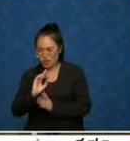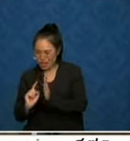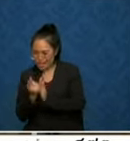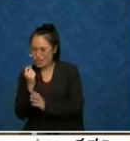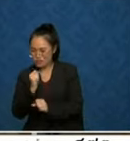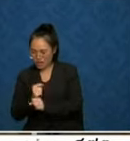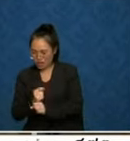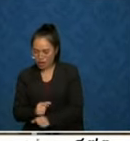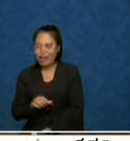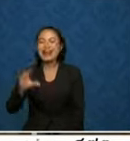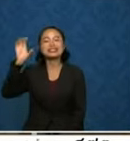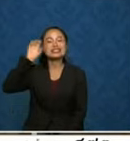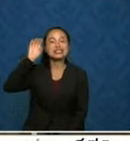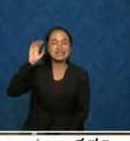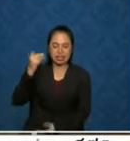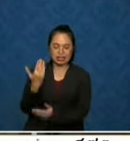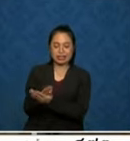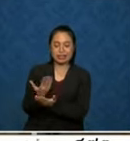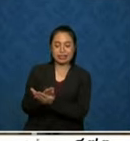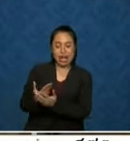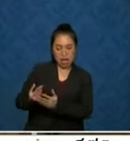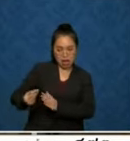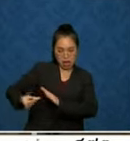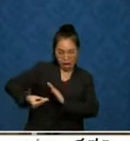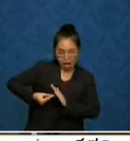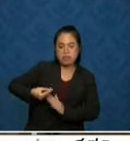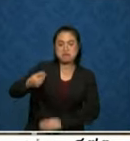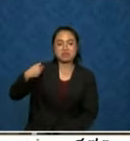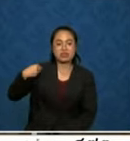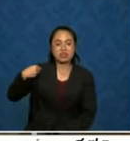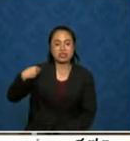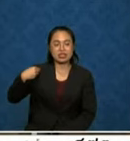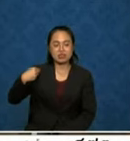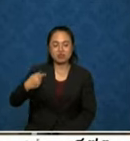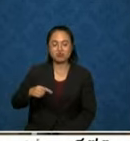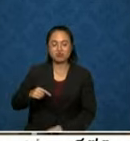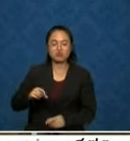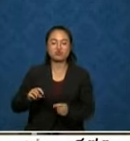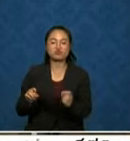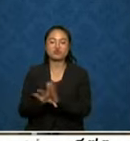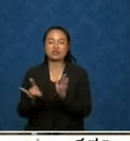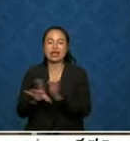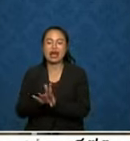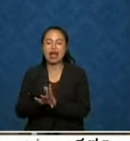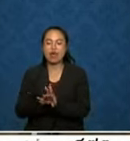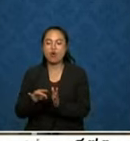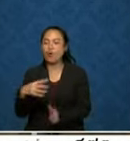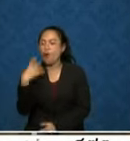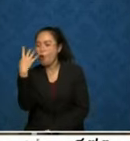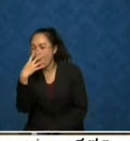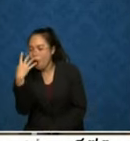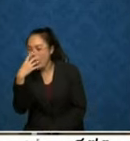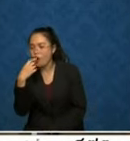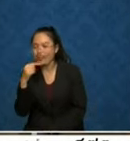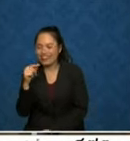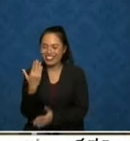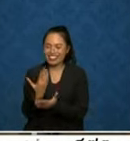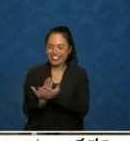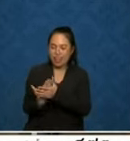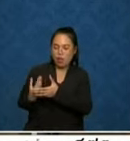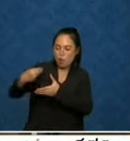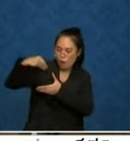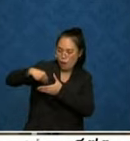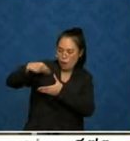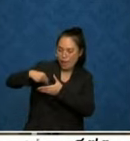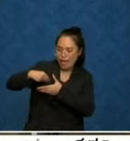เชื่อนะครับว่ามันมีผลกำไรจริงๆพอพี่น้องประชาชนตกเป็นเหยื่อเห็นกำไรป่ะตอบแ